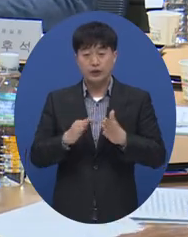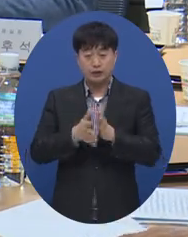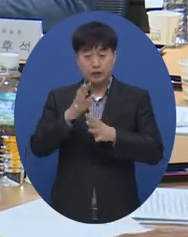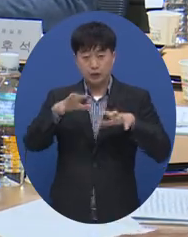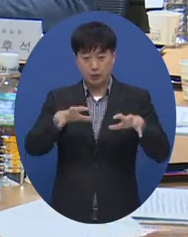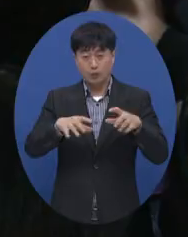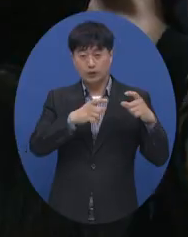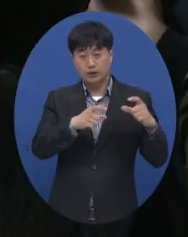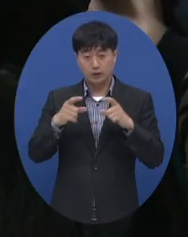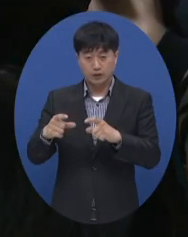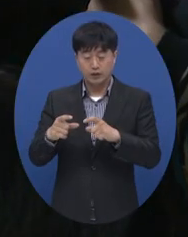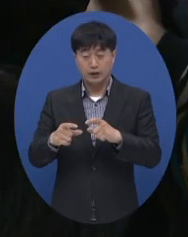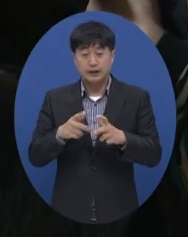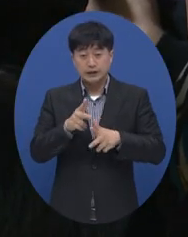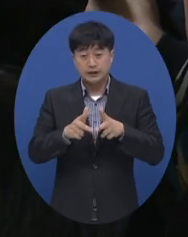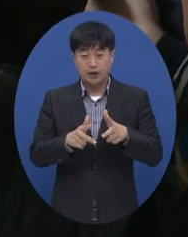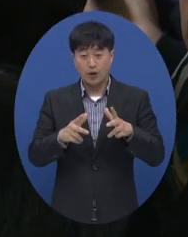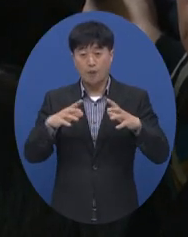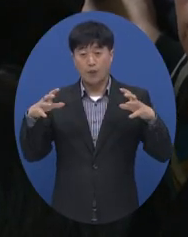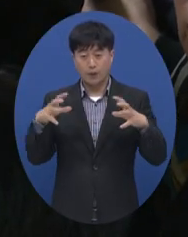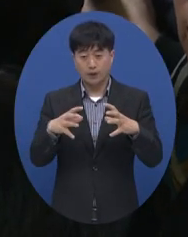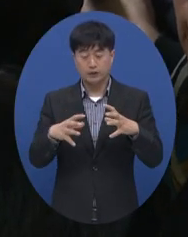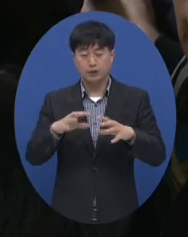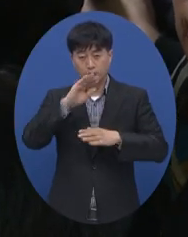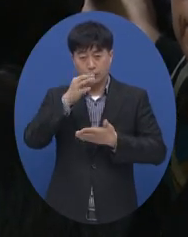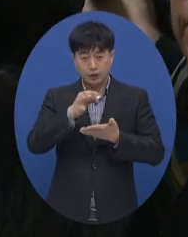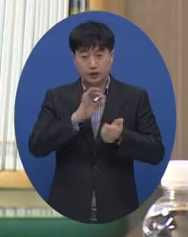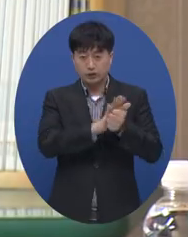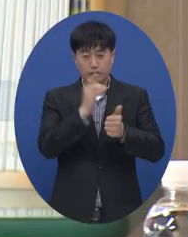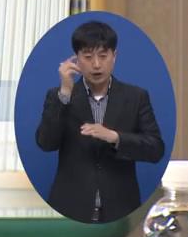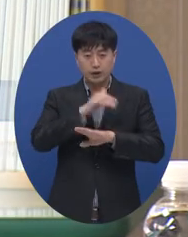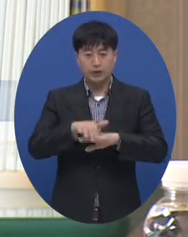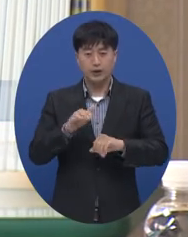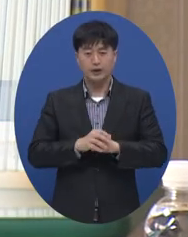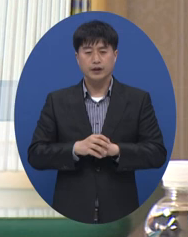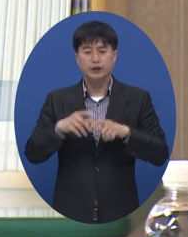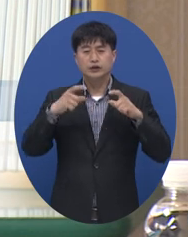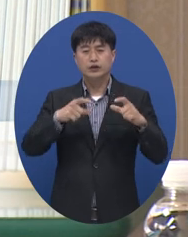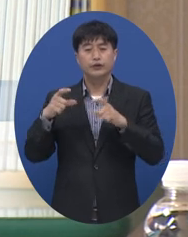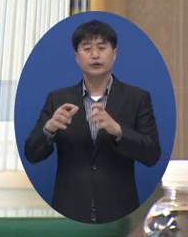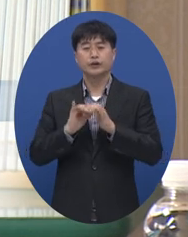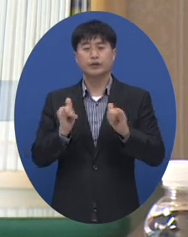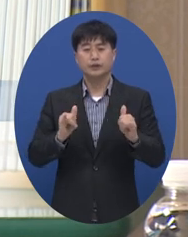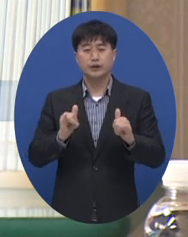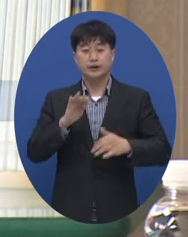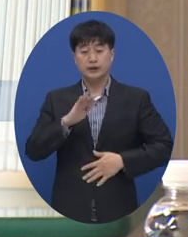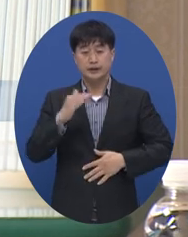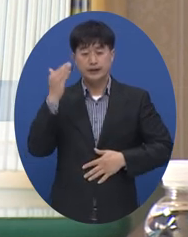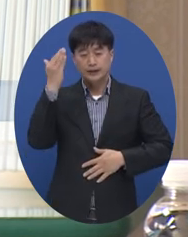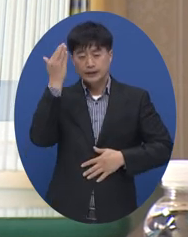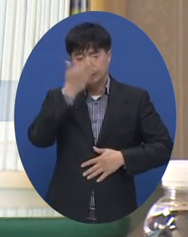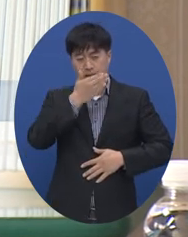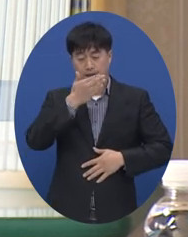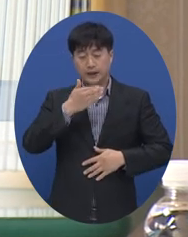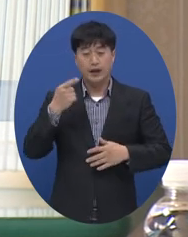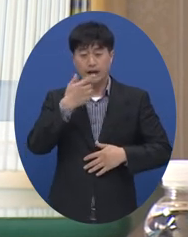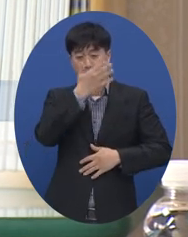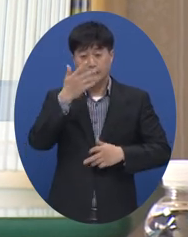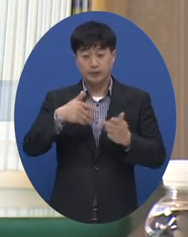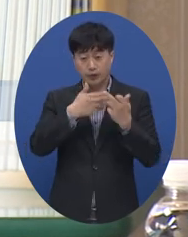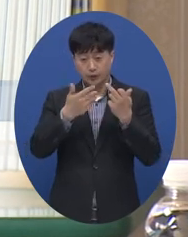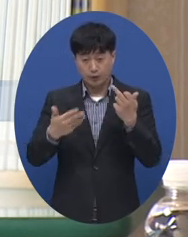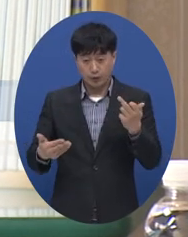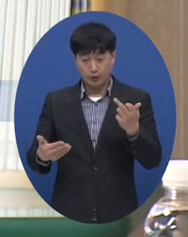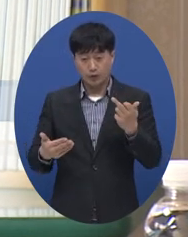군 단위로 사업의 공모 받아 예산을 지원할 예정입니다 해당지역 주민들이 이 천혜의 자연경관 들을